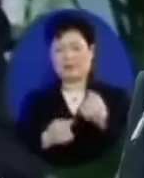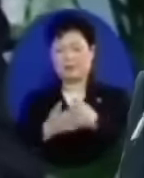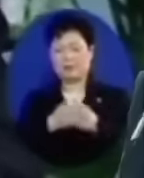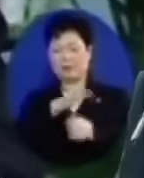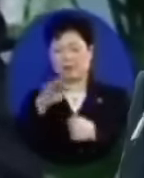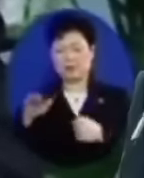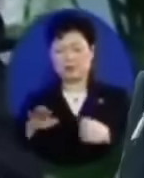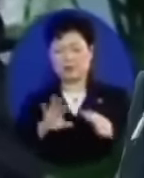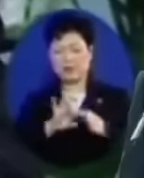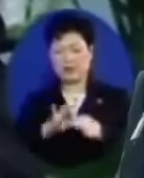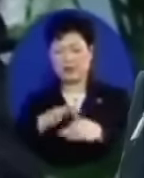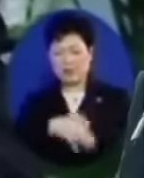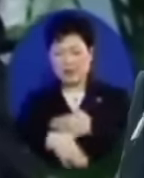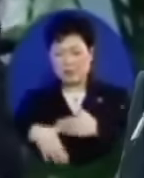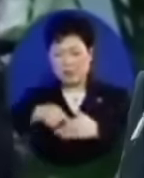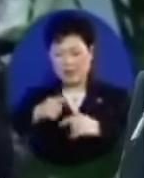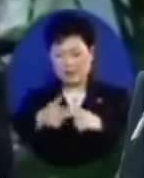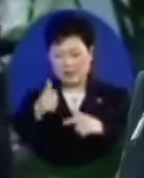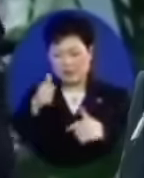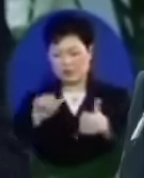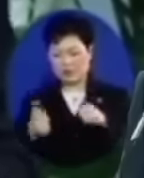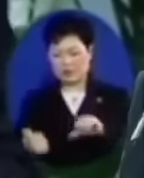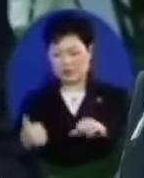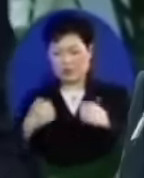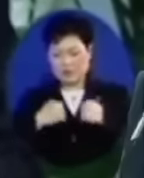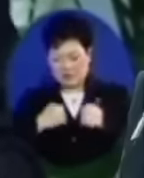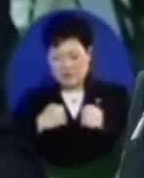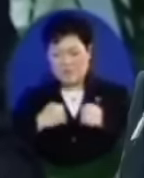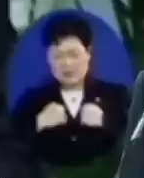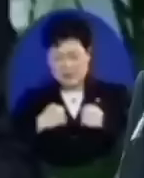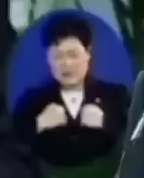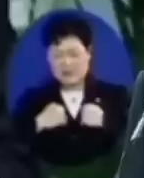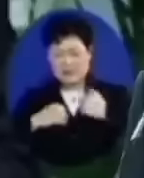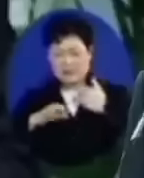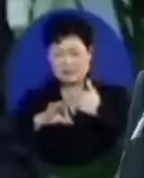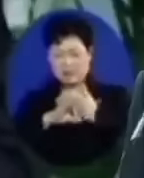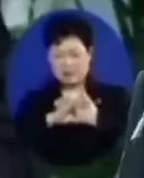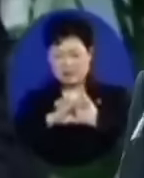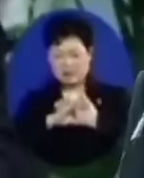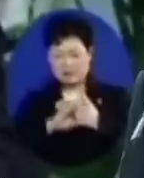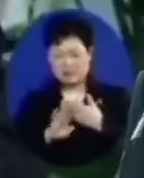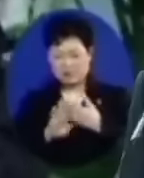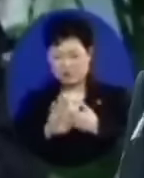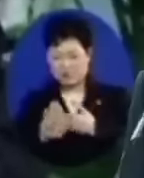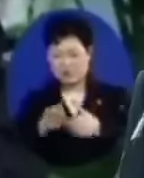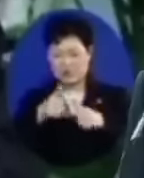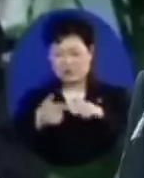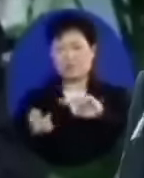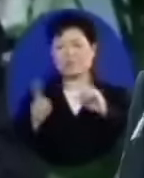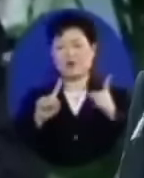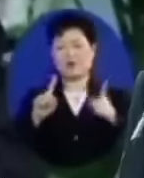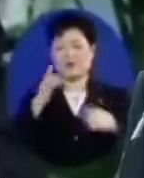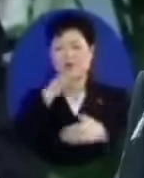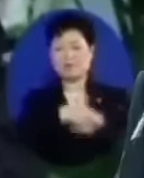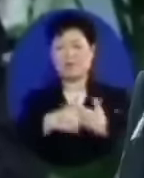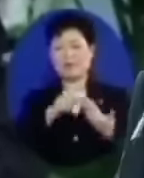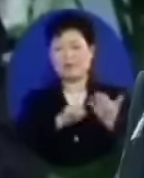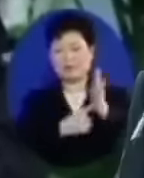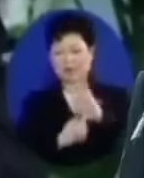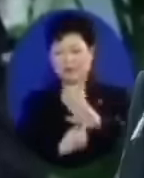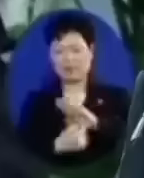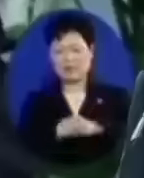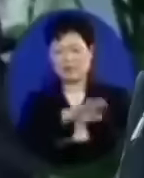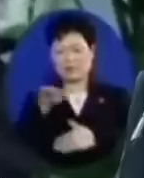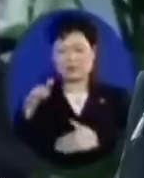우리의 몸에 예수의 죽음을 걸머지면 곧장 그 뒤에는 예수님의 부활이 우리 몸에 나타나는 것입니다. 우리